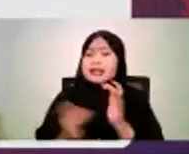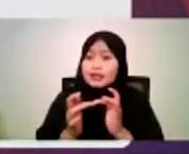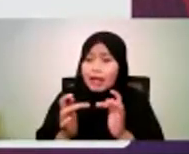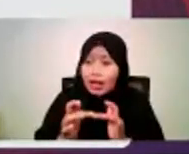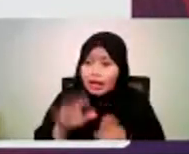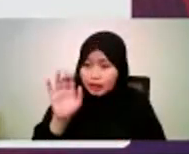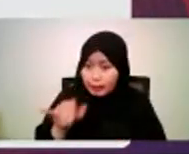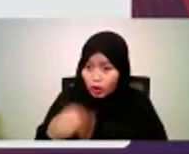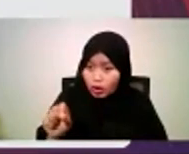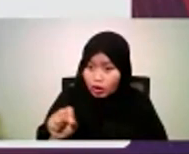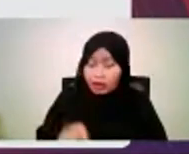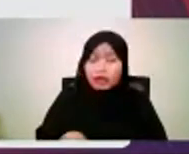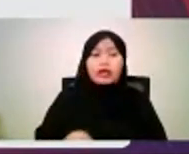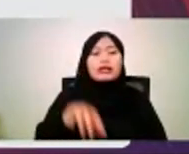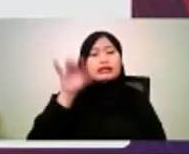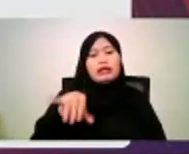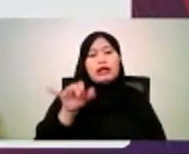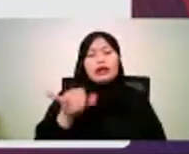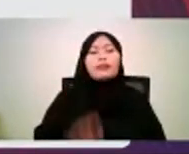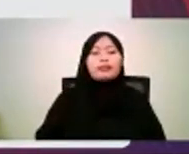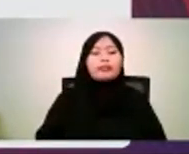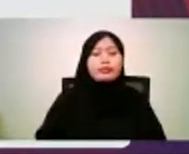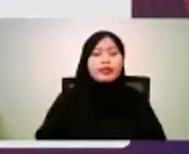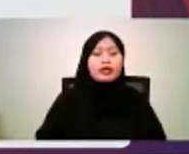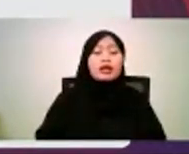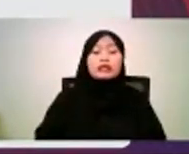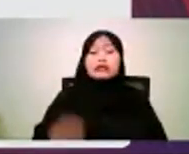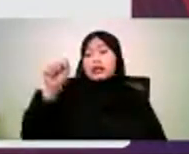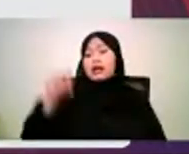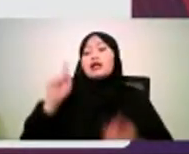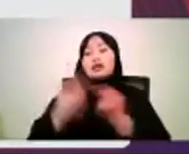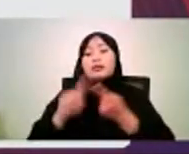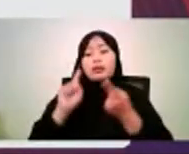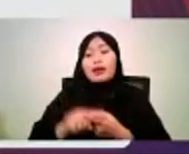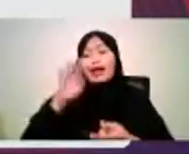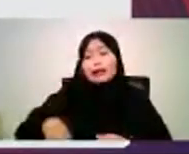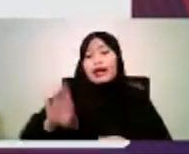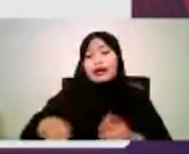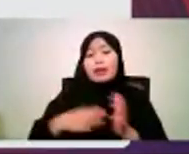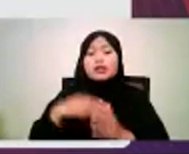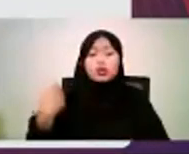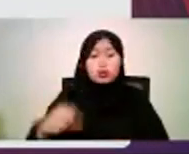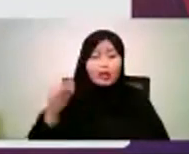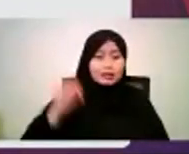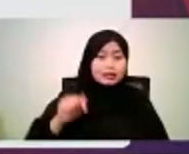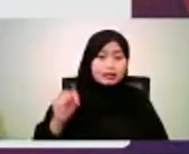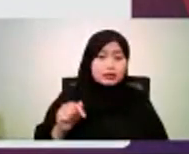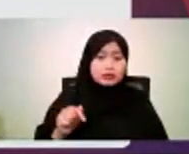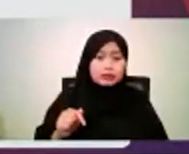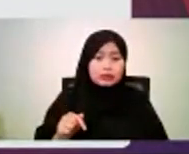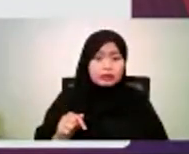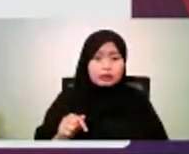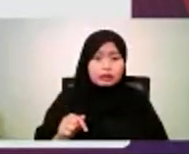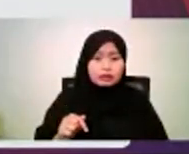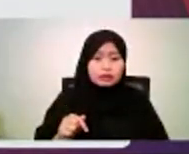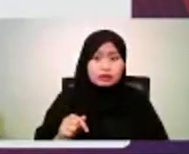Pak Nah makanya sekarang kawan-kawan adik-adik mahasiswa ini lebih by